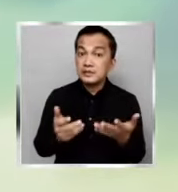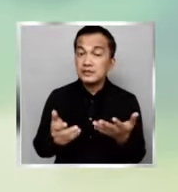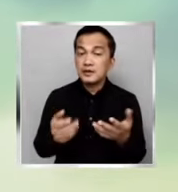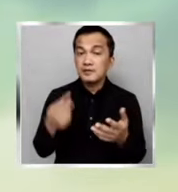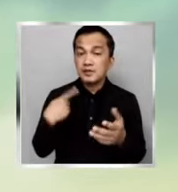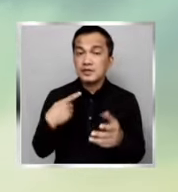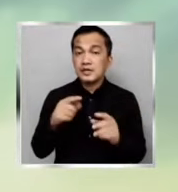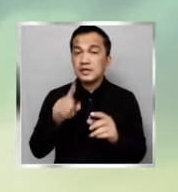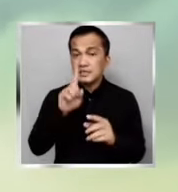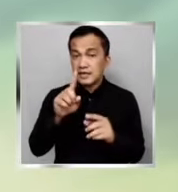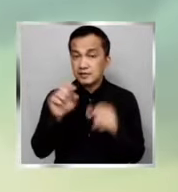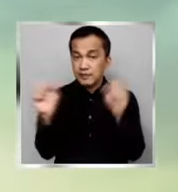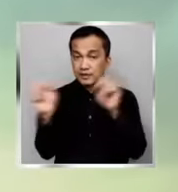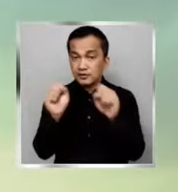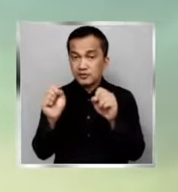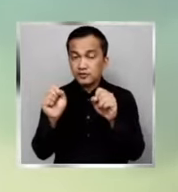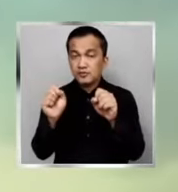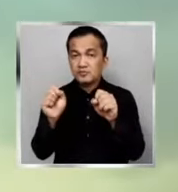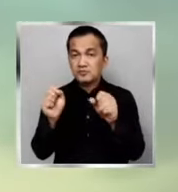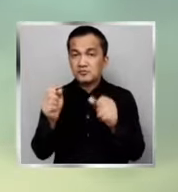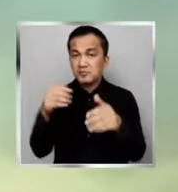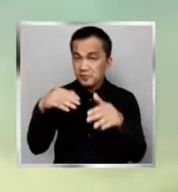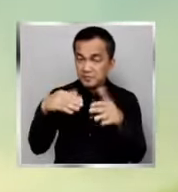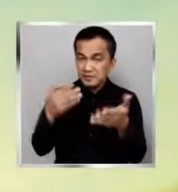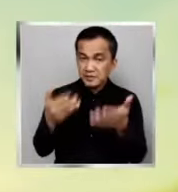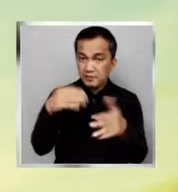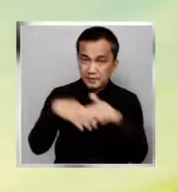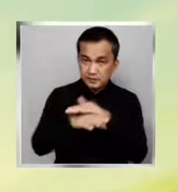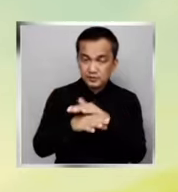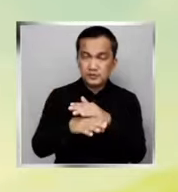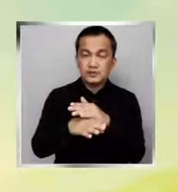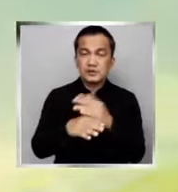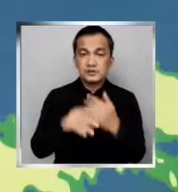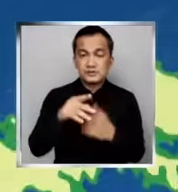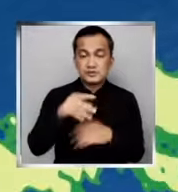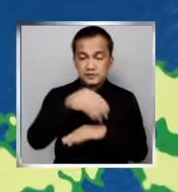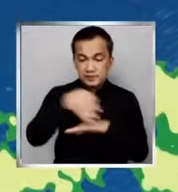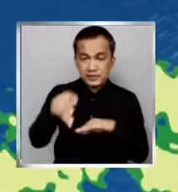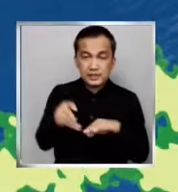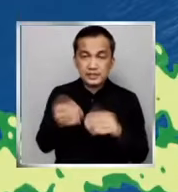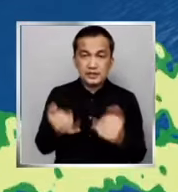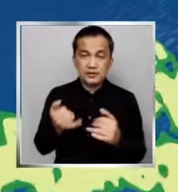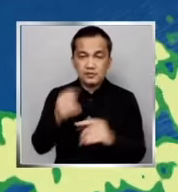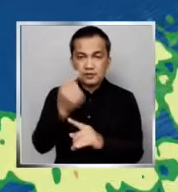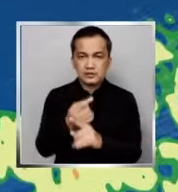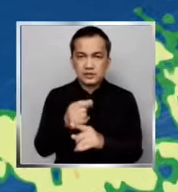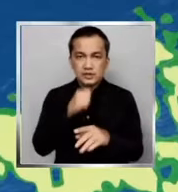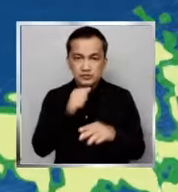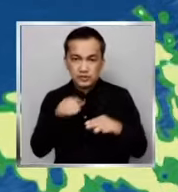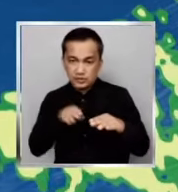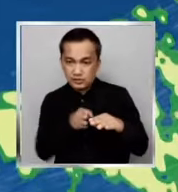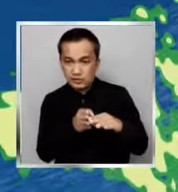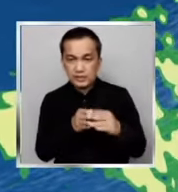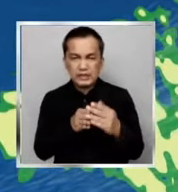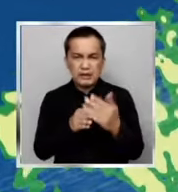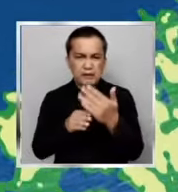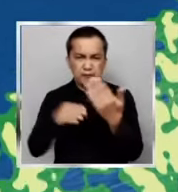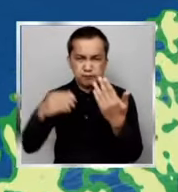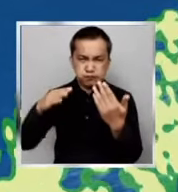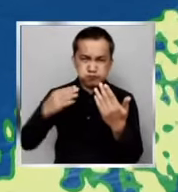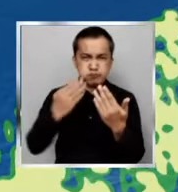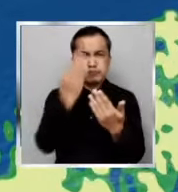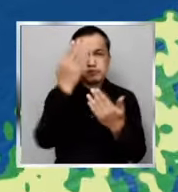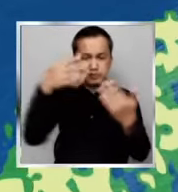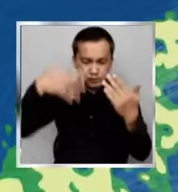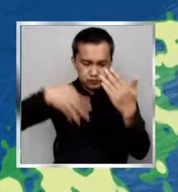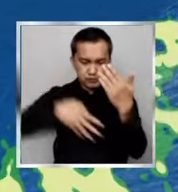mabuo o pumasok ng par ngayong buwan kung hindi lilihis paiwas ng bansa karaniwang tumatama o dadaan sa